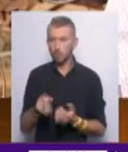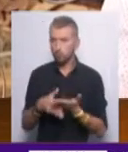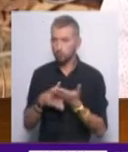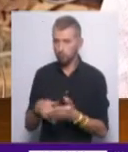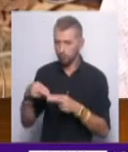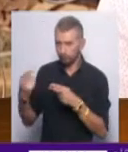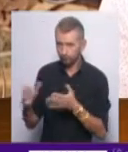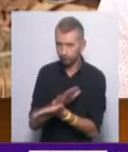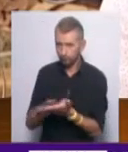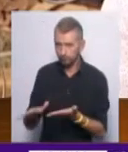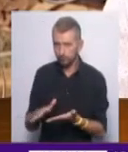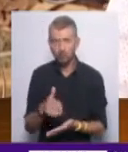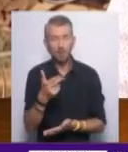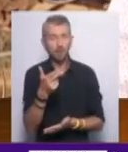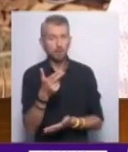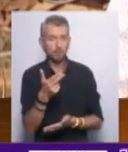розрахуватися.